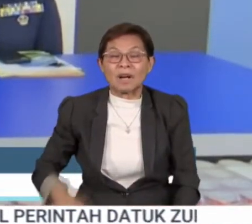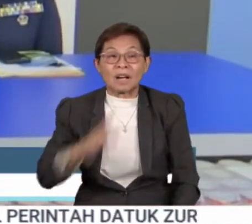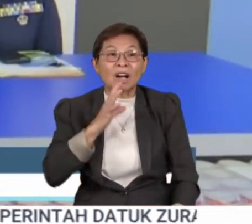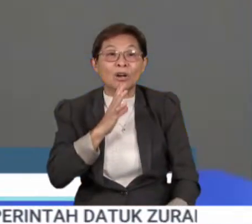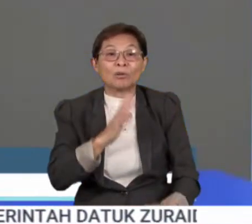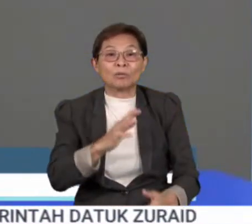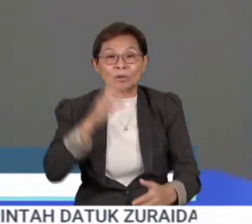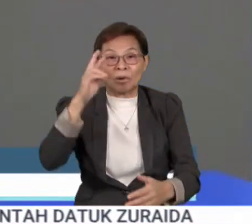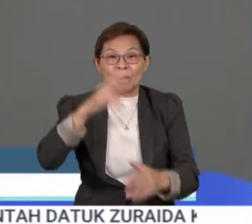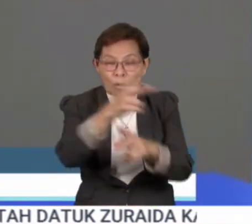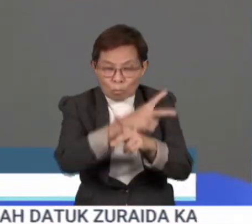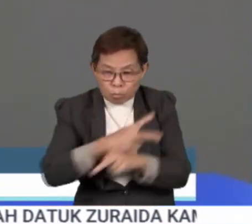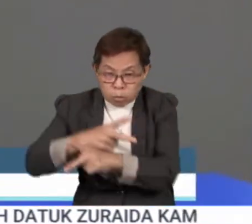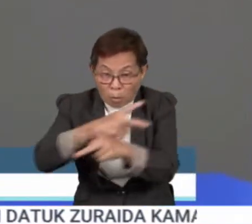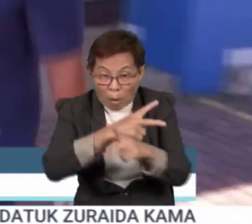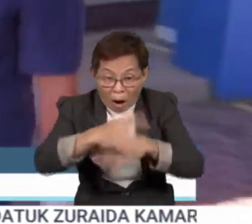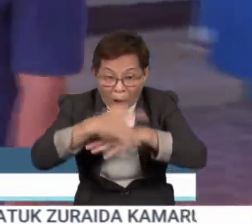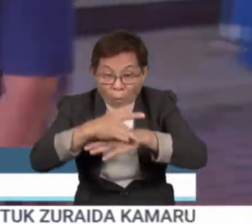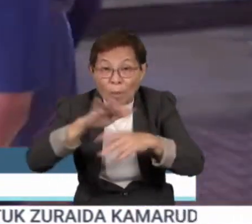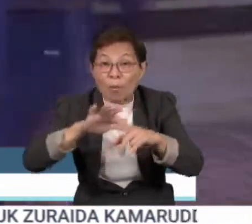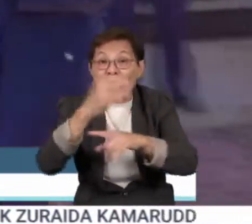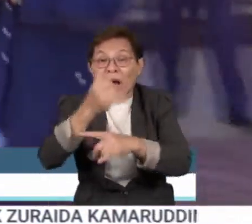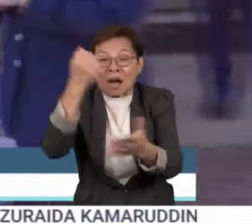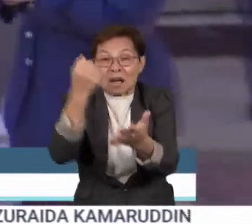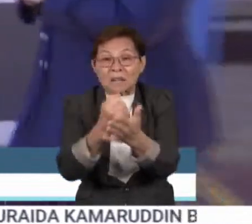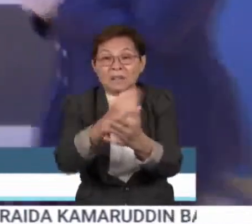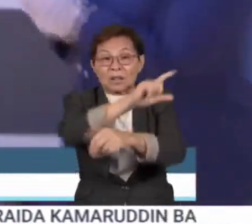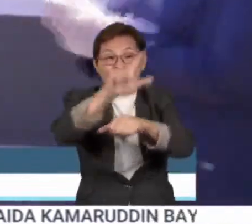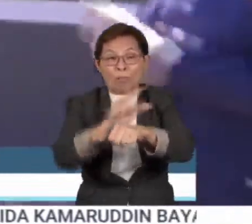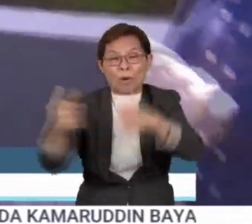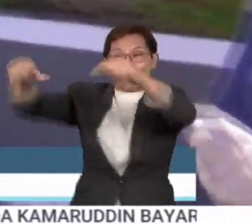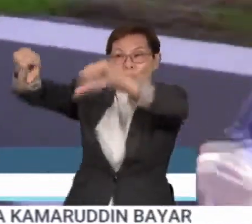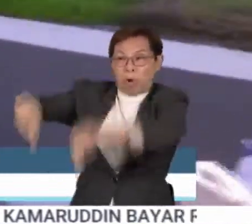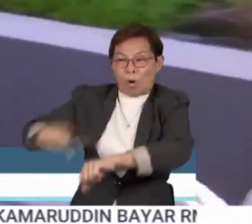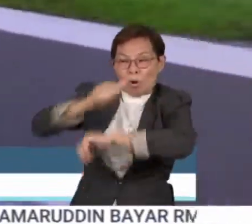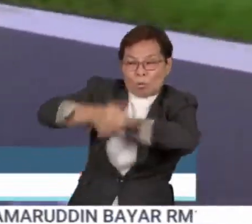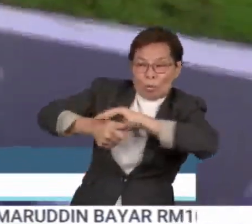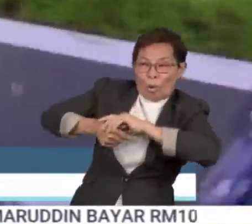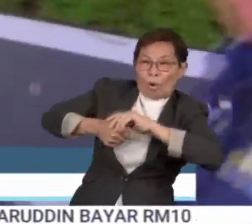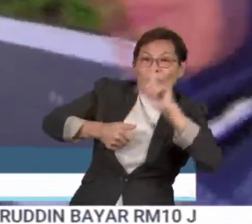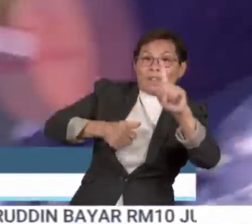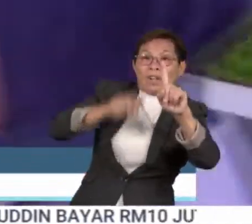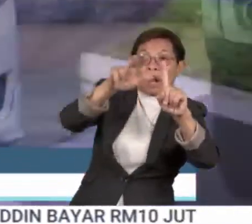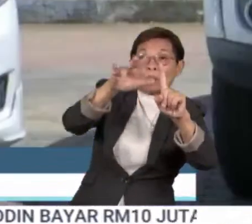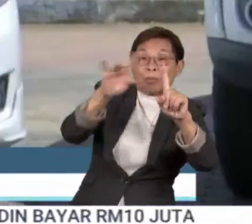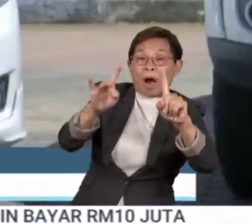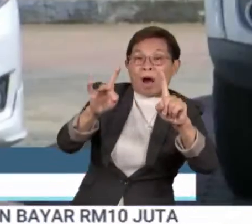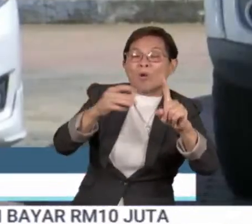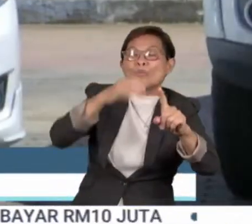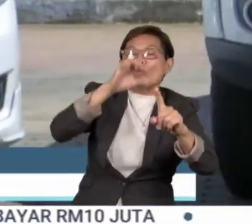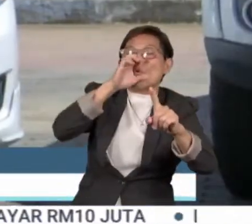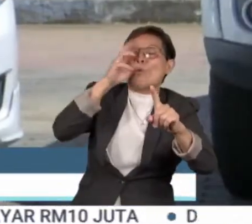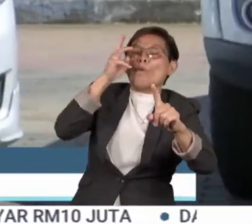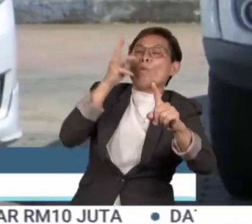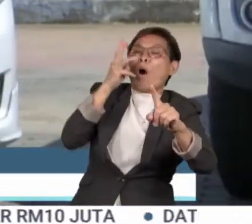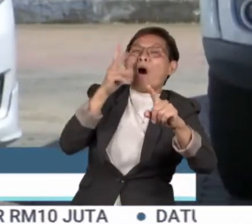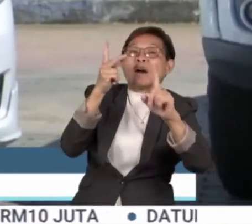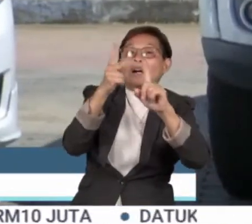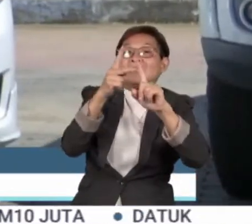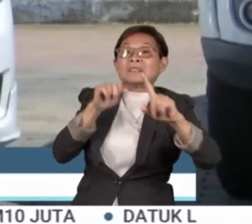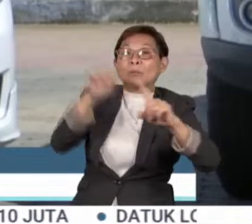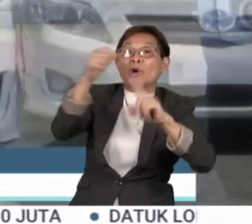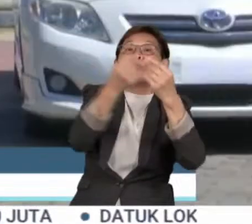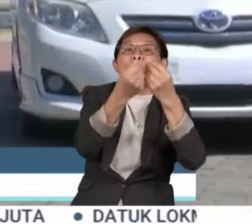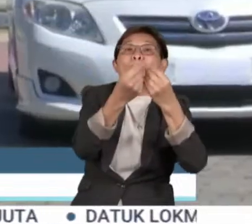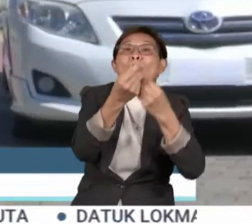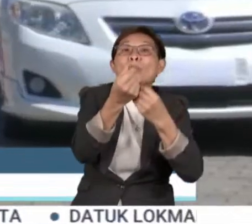Tambahnya, dalam satu rondaan awal Jun ini, Kastam Labuan berjaya menumpaskan cubaan seludup 178 karton minuman keras ke Sabah. Ia melibatkan